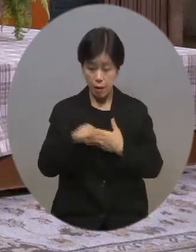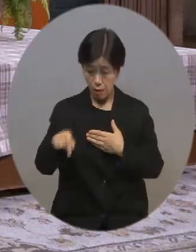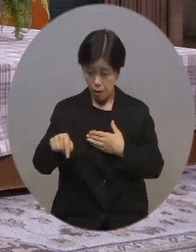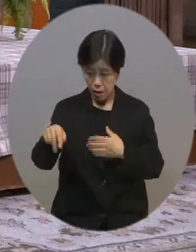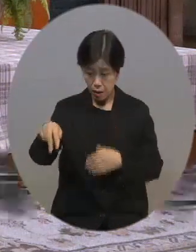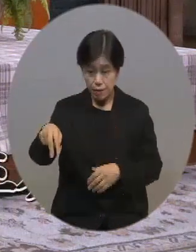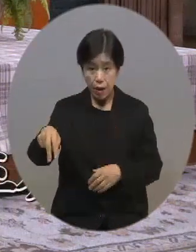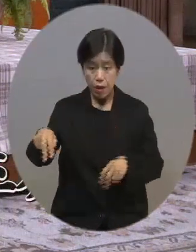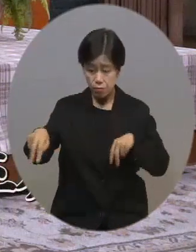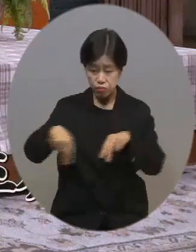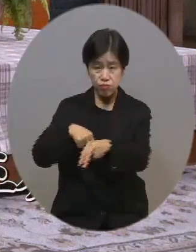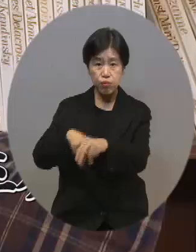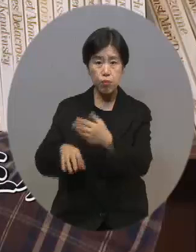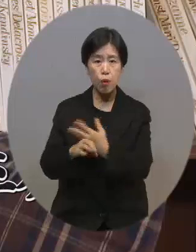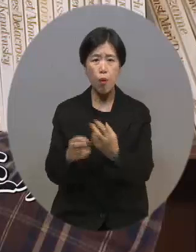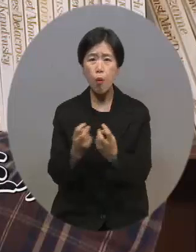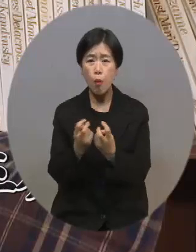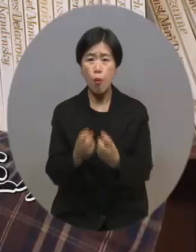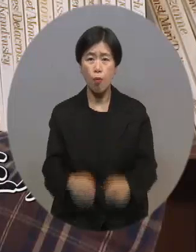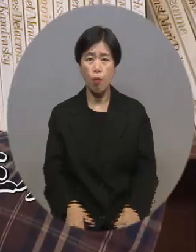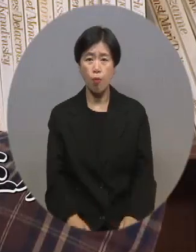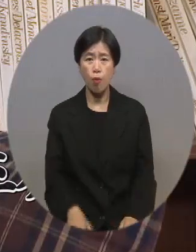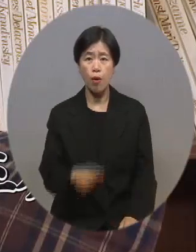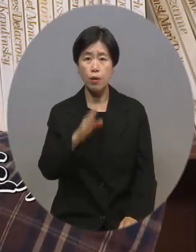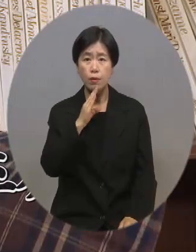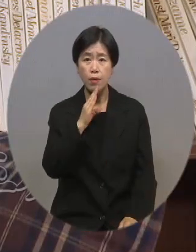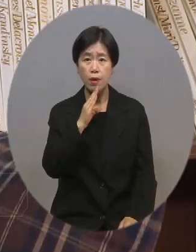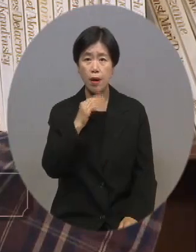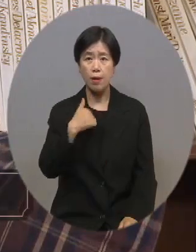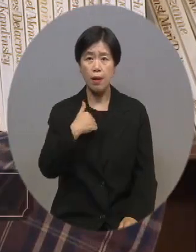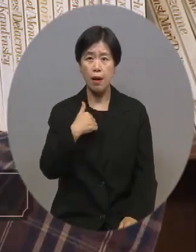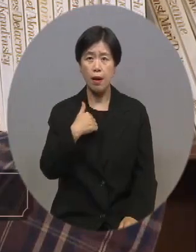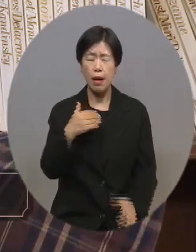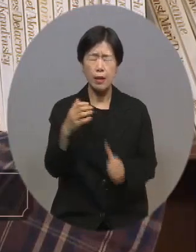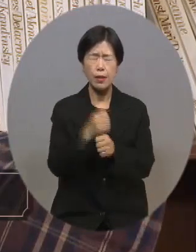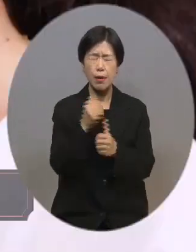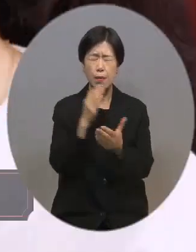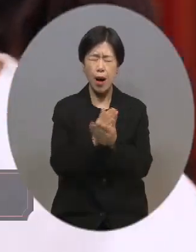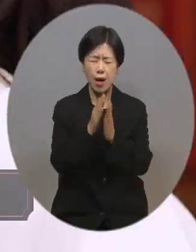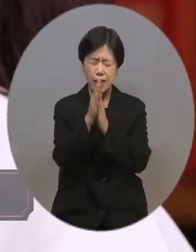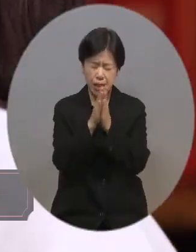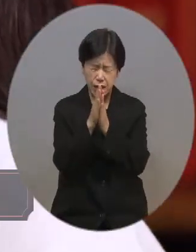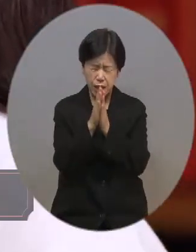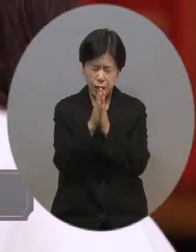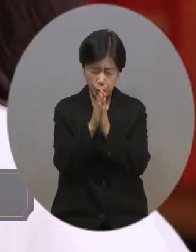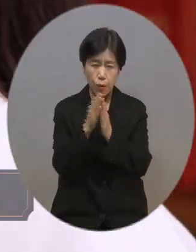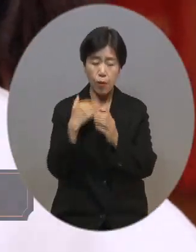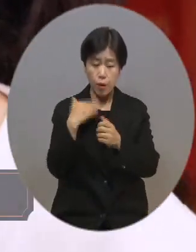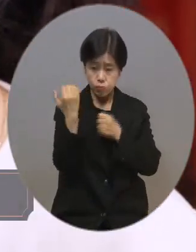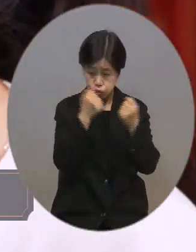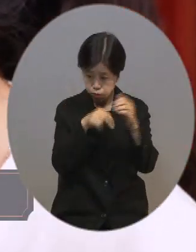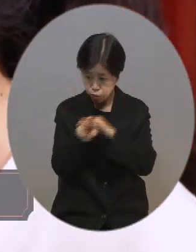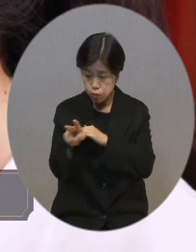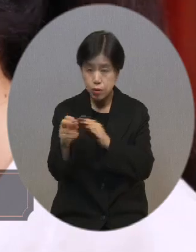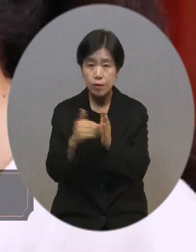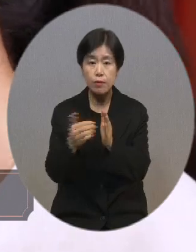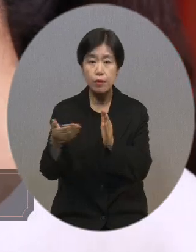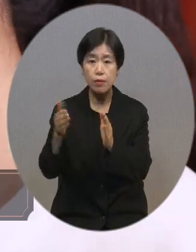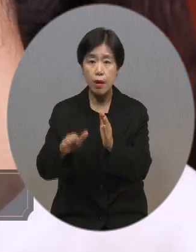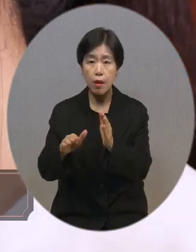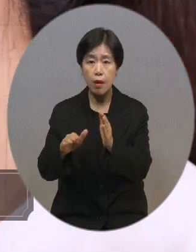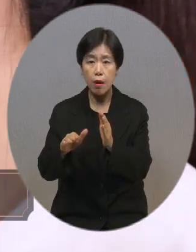때 잡히지 않게끔 해달라고 그렇게 간절히 기도했거든요. 근데 만약에 잡혔을 경우 어떤 수모를 받는다는 걸 아니까